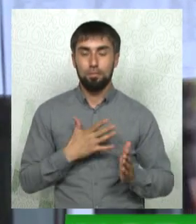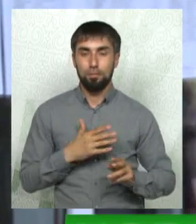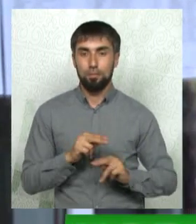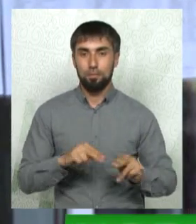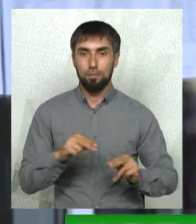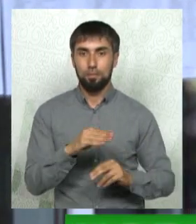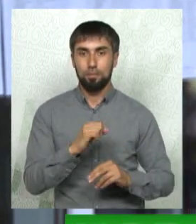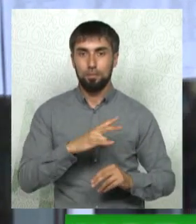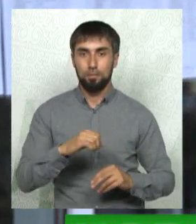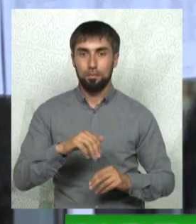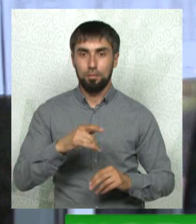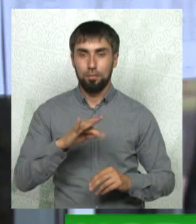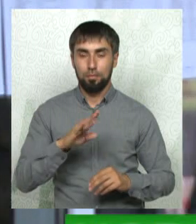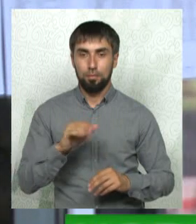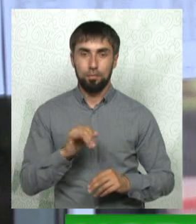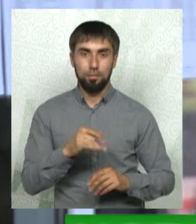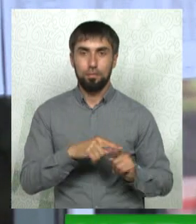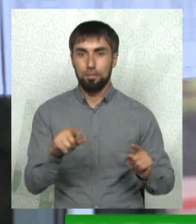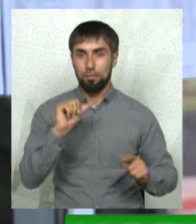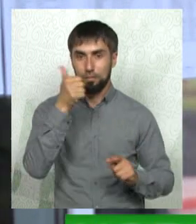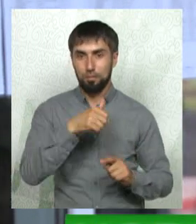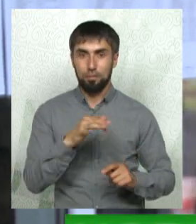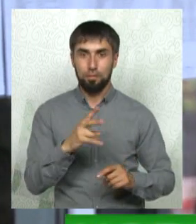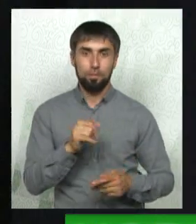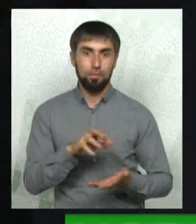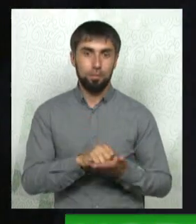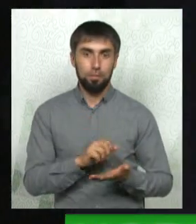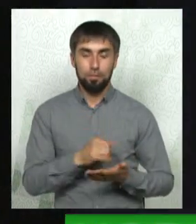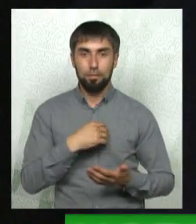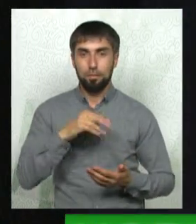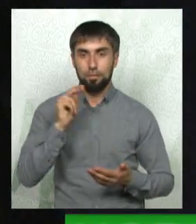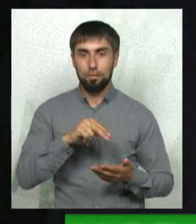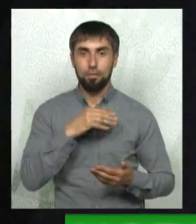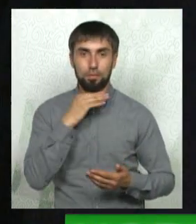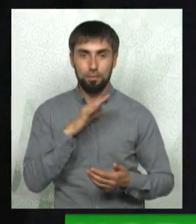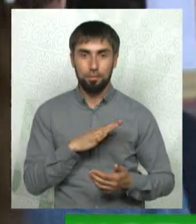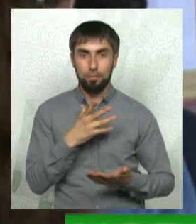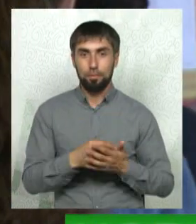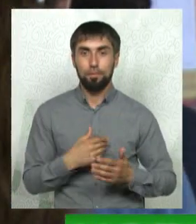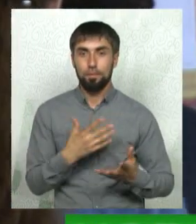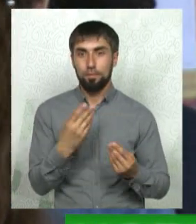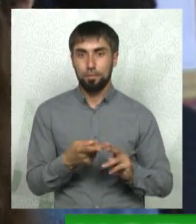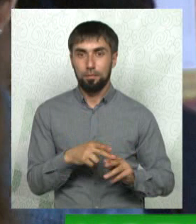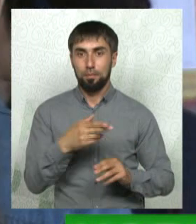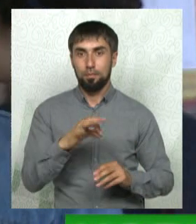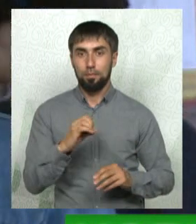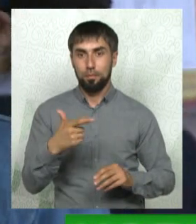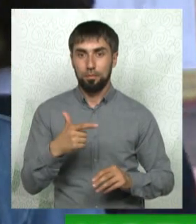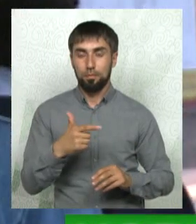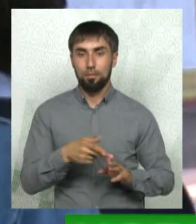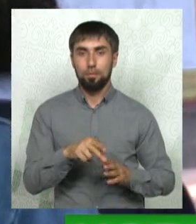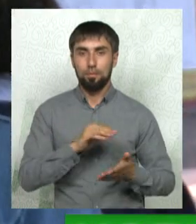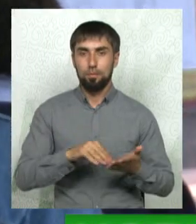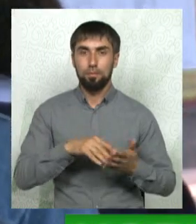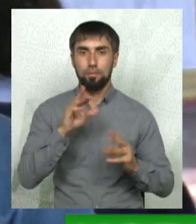Жанна Тагировна, и весь год, по сути, мы только вот с ней занимались, и нам этих занятий очень хватало. Свой день до ЕГЭ я просто описывала все,